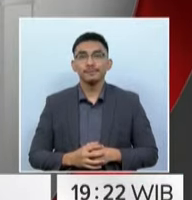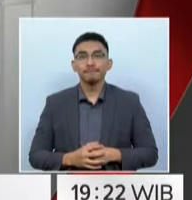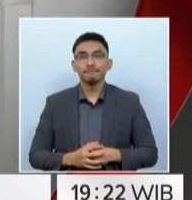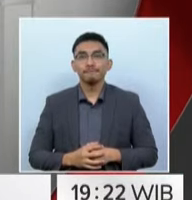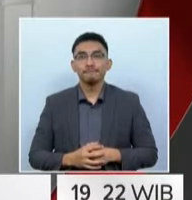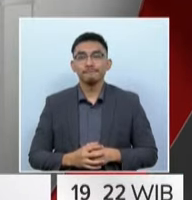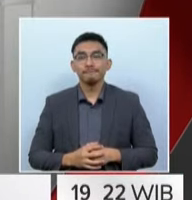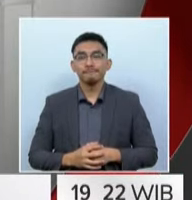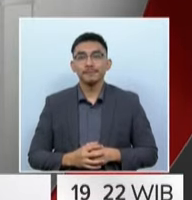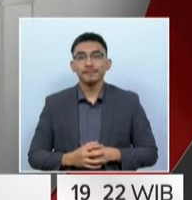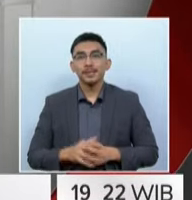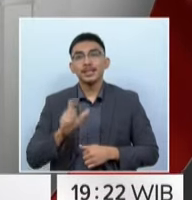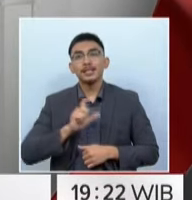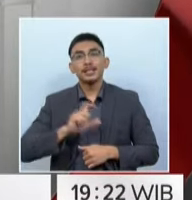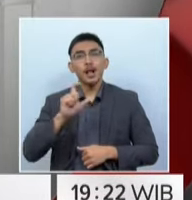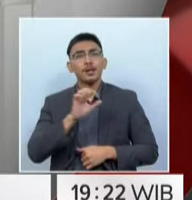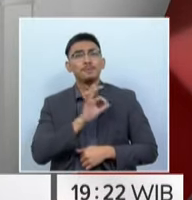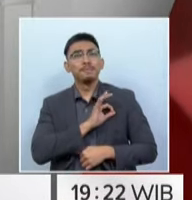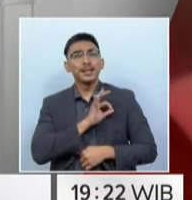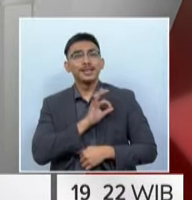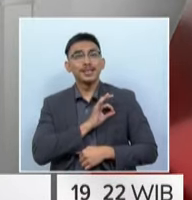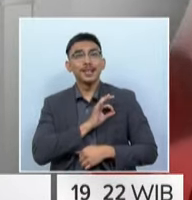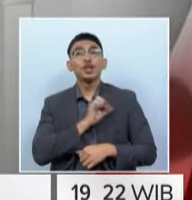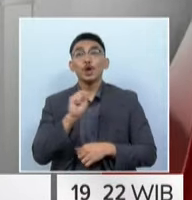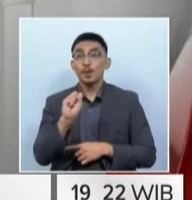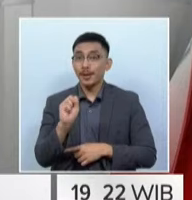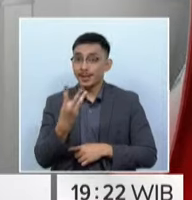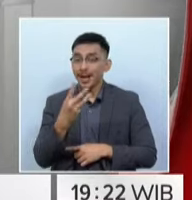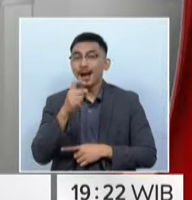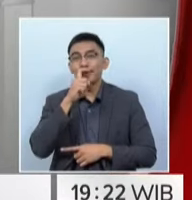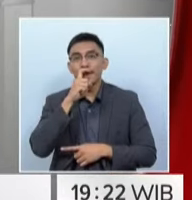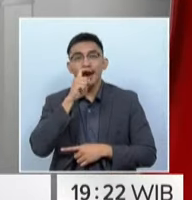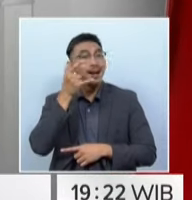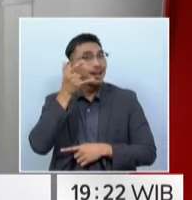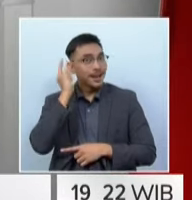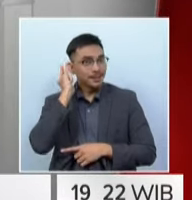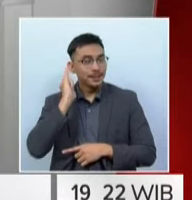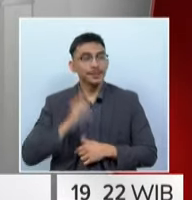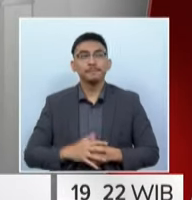prabowoanto calon Presiden nomor urut 3 Bapak Ganjar